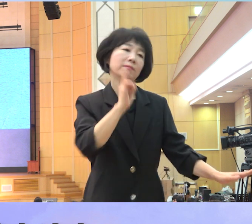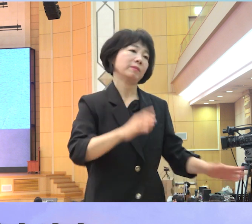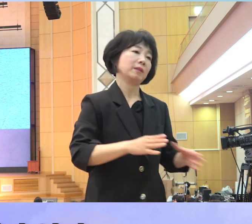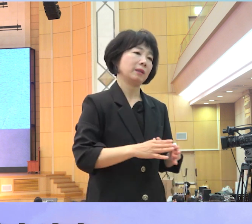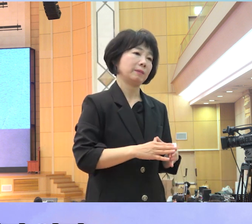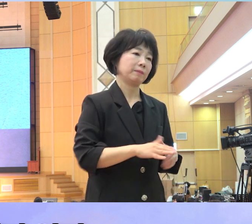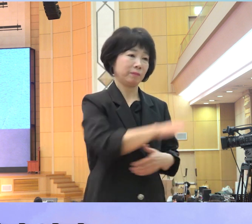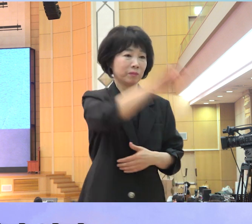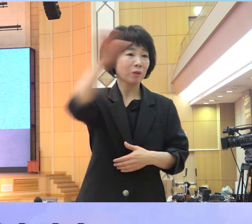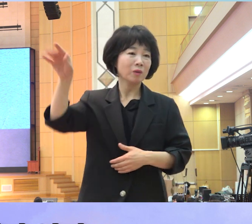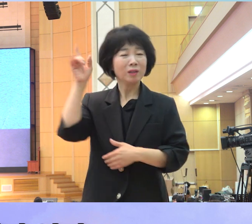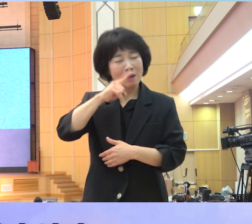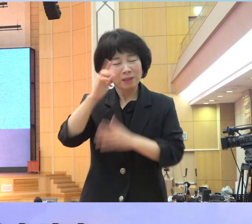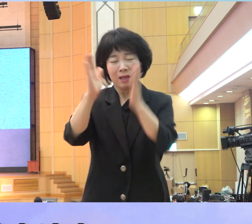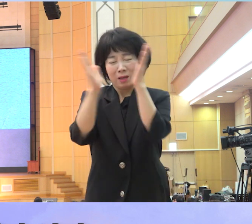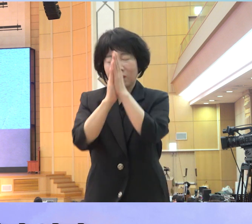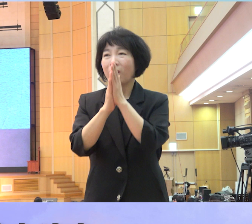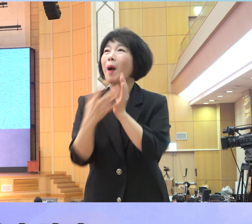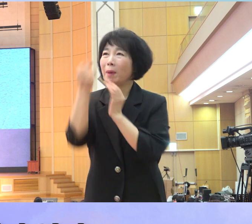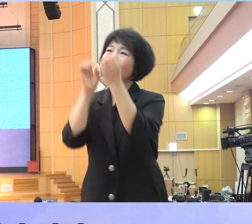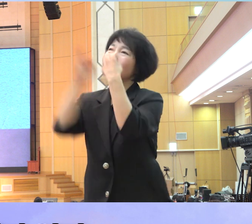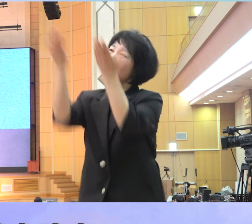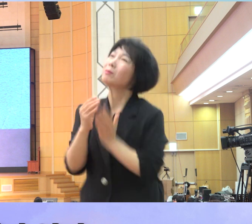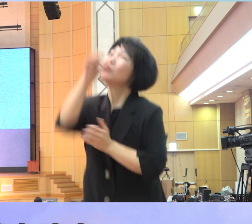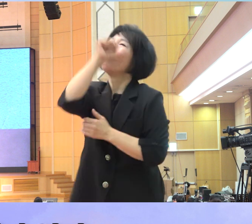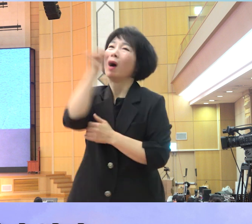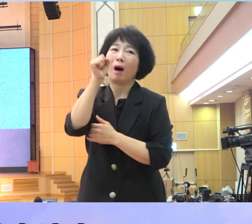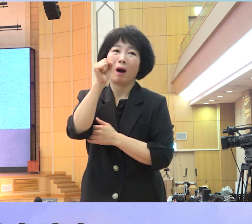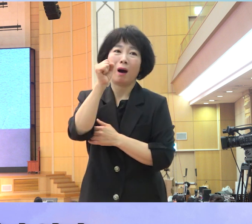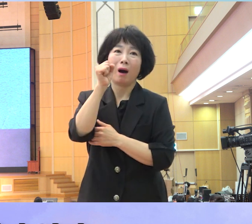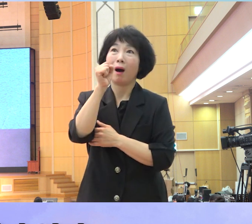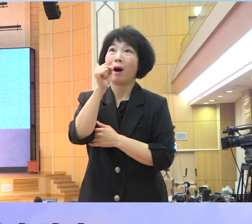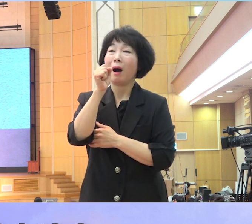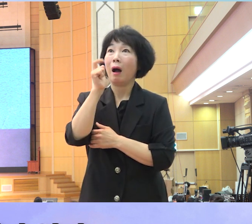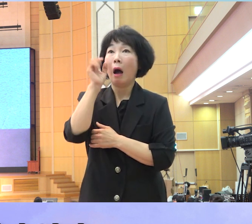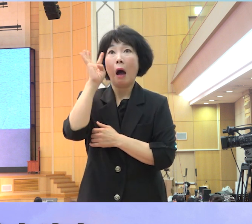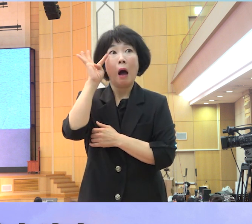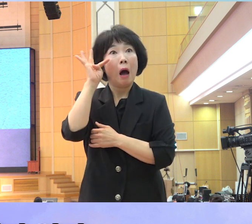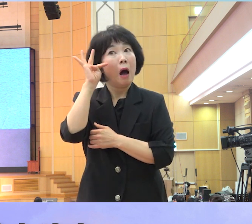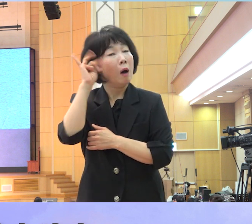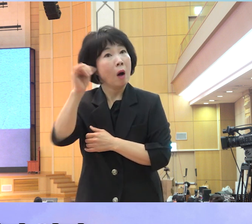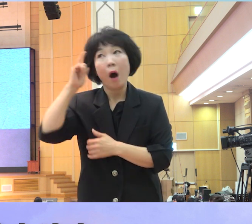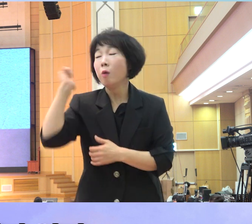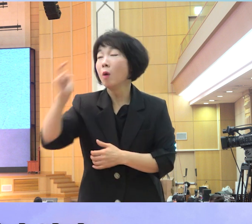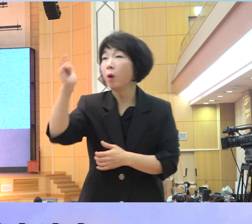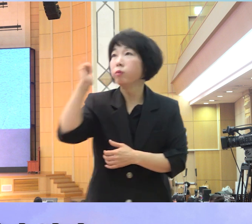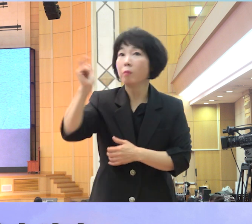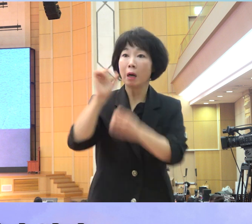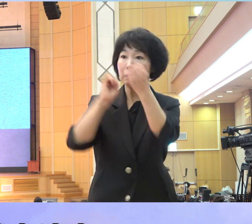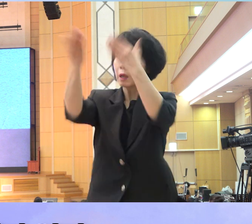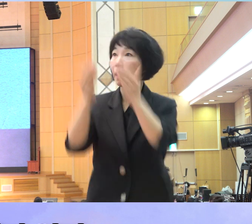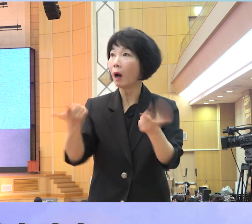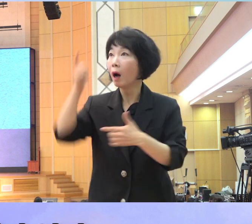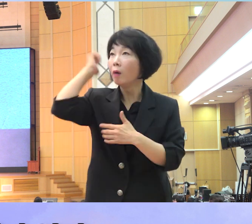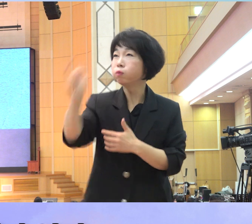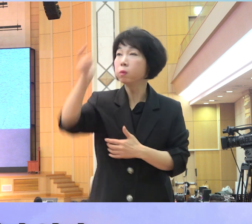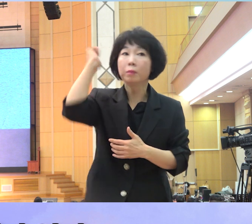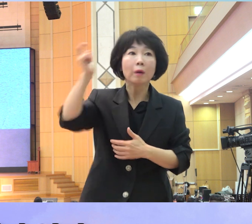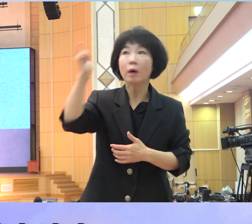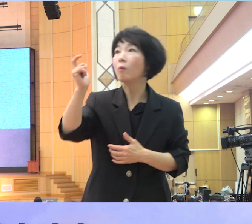우리도 기도하고 빨리 좀 응답이 되면 너무 좋은데 하몽차사로 뭐 어떨 때는 그러지 않습니까?